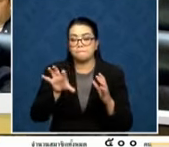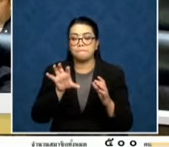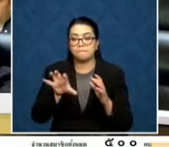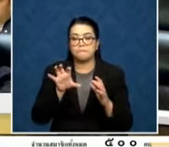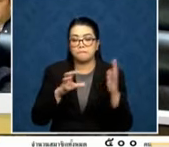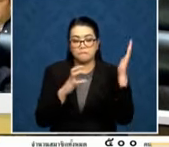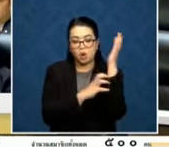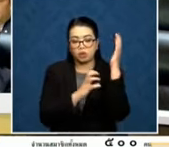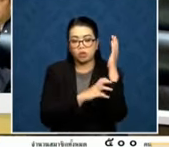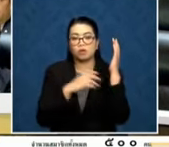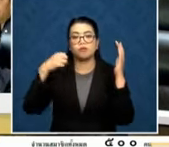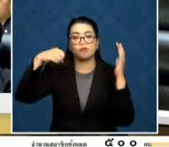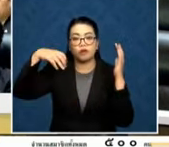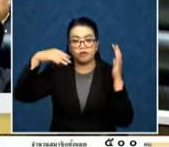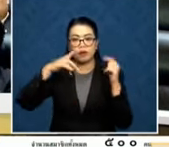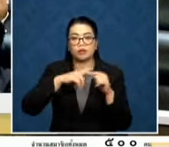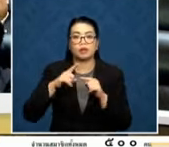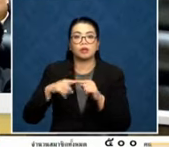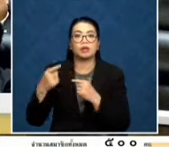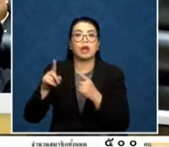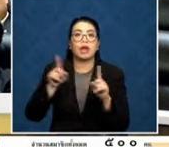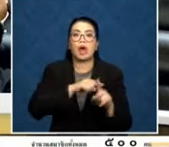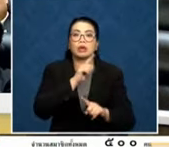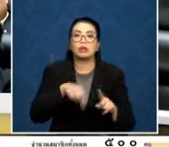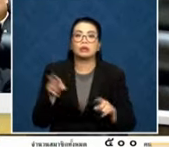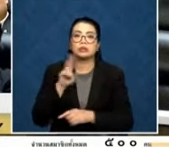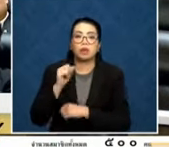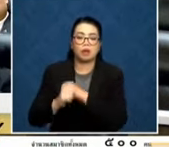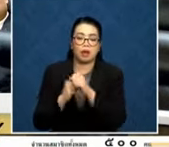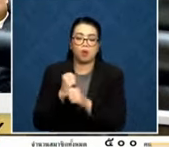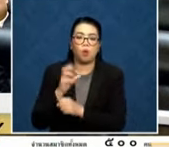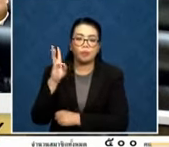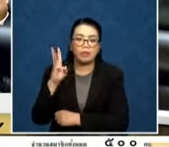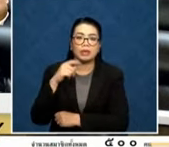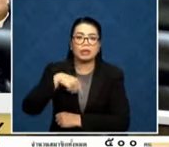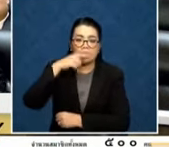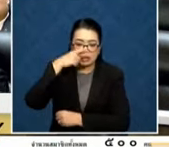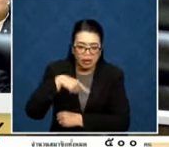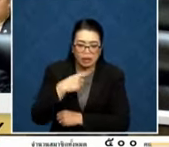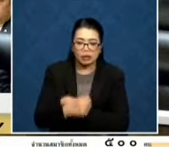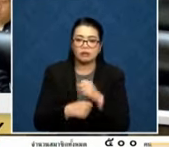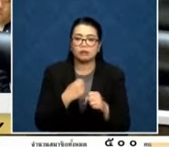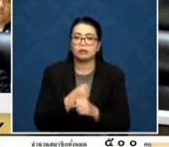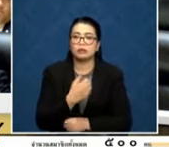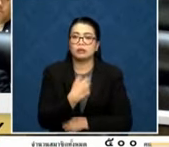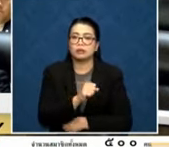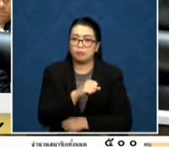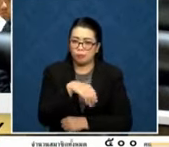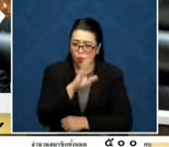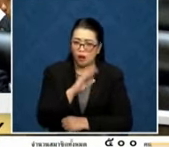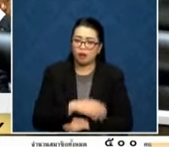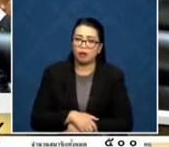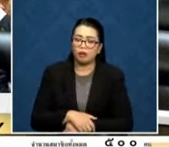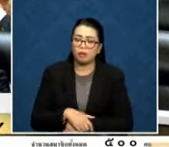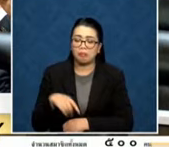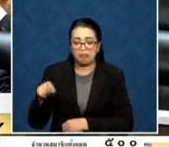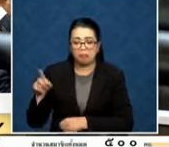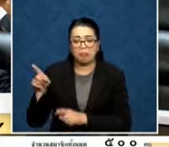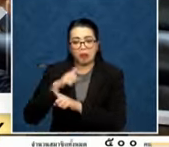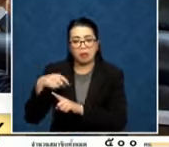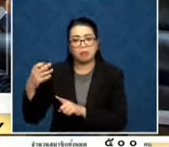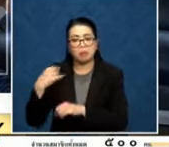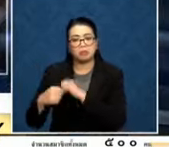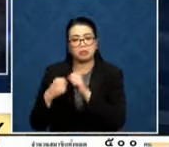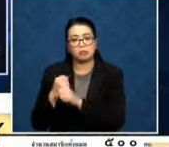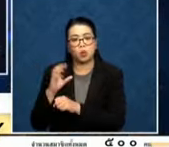75%ของอังกฤษเขาบอกว่าใช้เวลระยะเวลาแค่ 6ปีเท่านั้นนะฮะแล้วจะเสร็จภายในปีหน้าผลการดำเนินงานที่ผ่าน